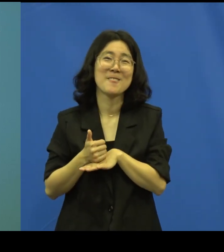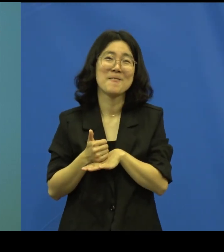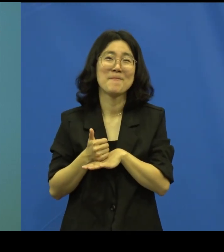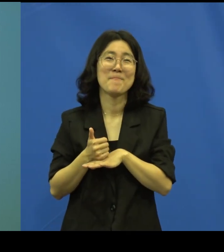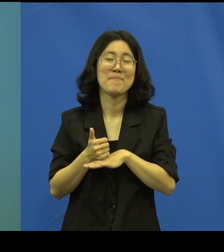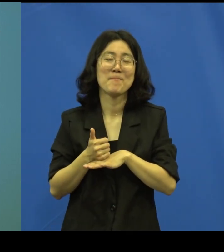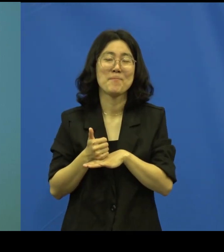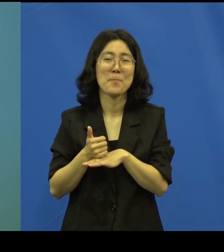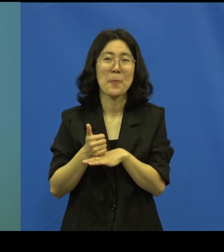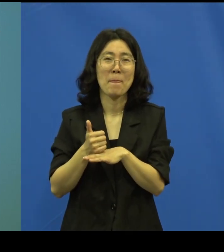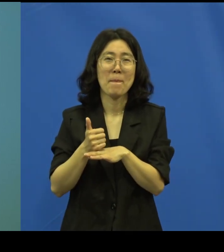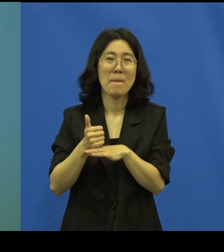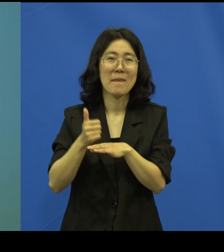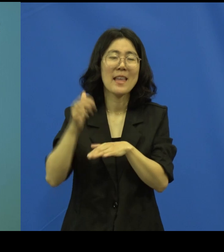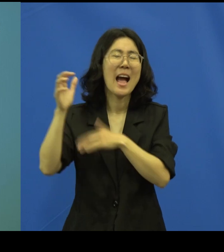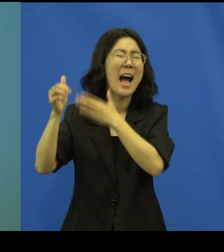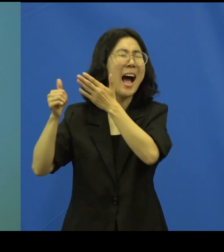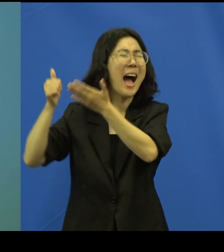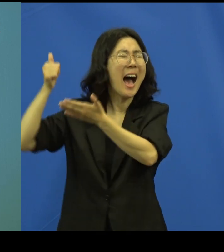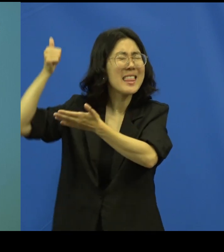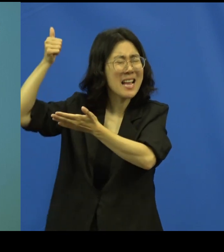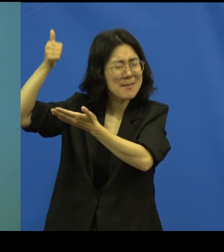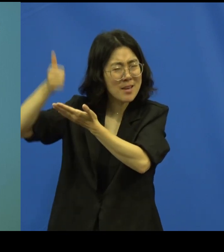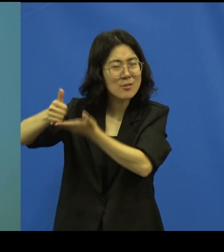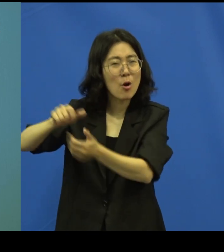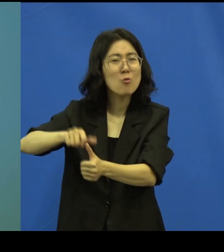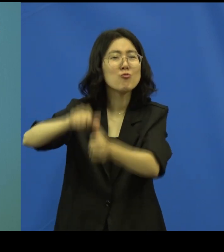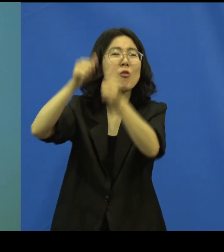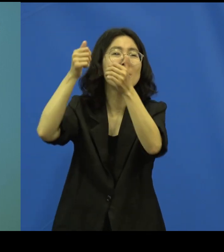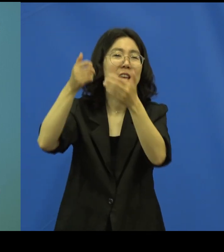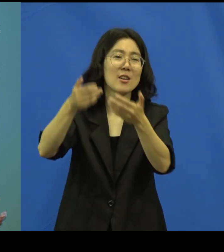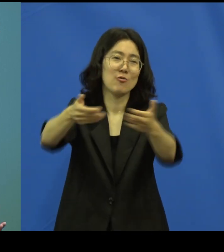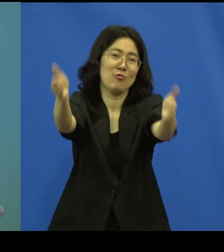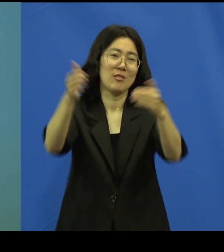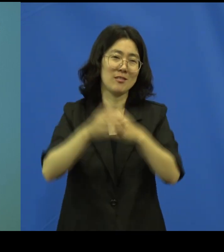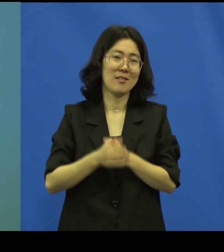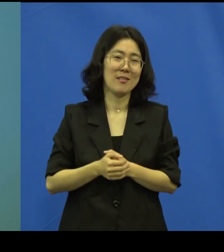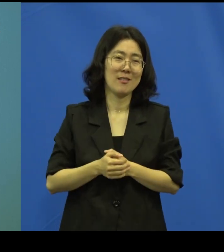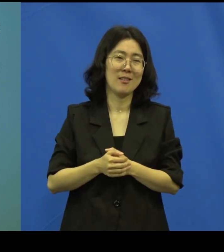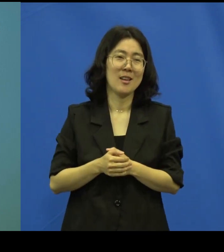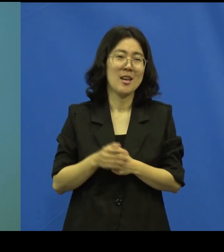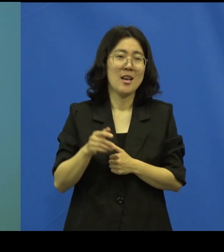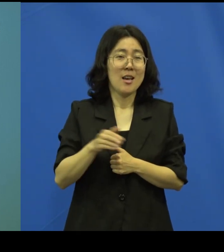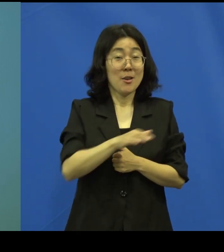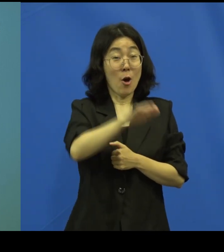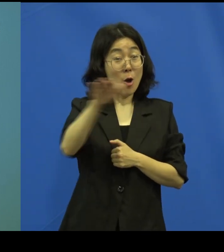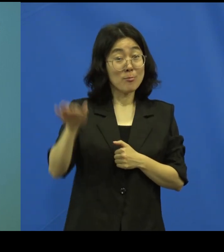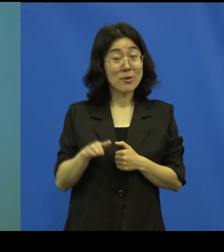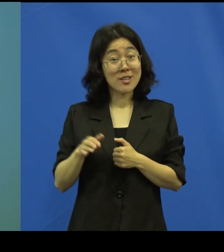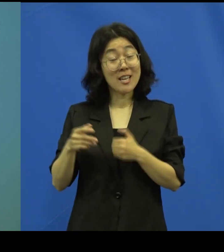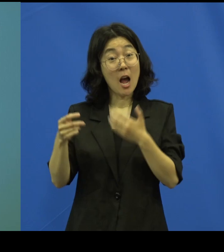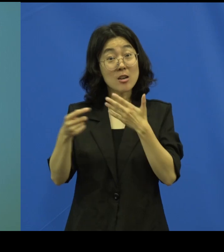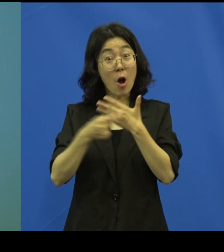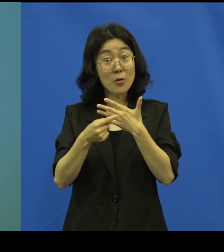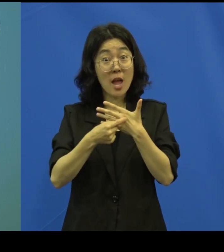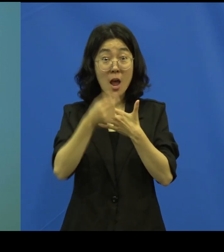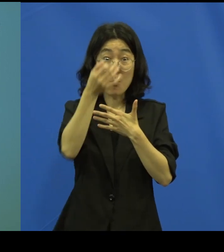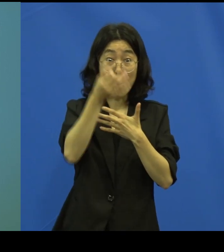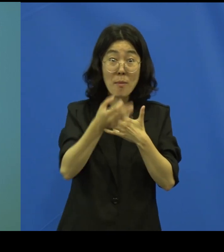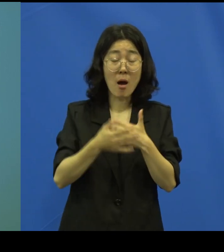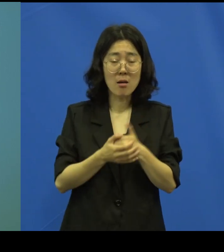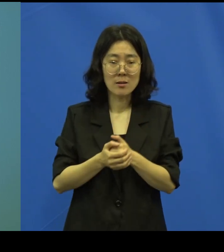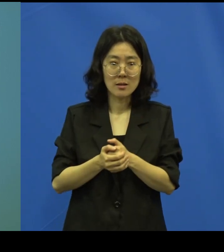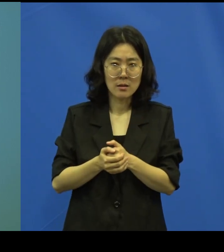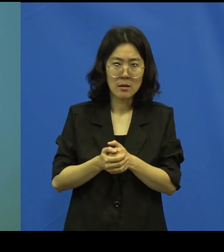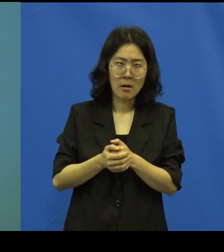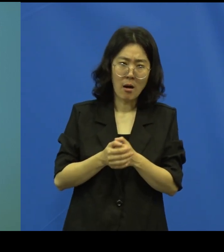인간이 역사의 헤게모니를 쥐고 있는 게 아니라 겉으로 보면 아무 힘이 없는 것 같은